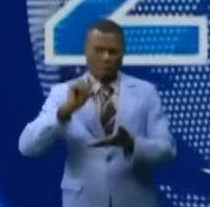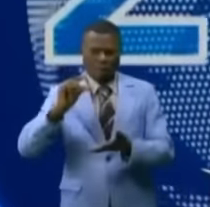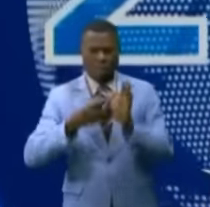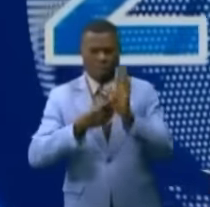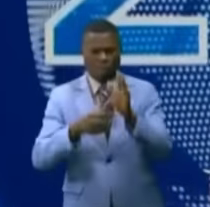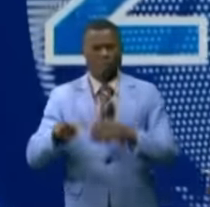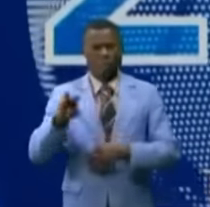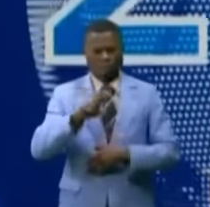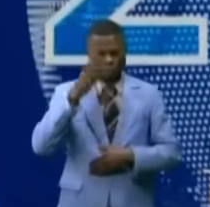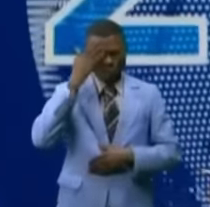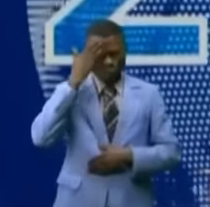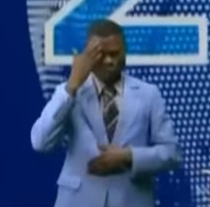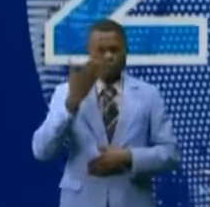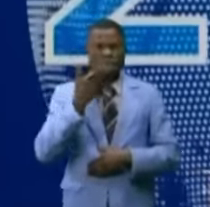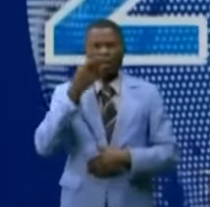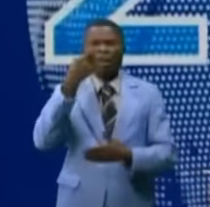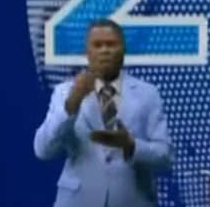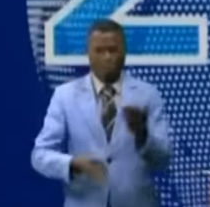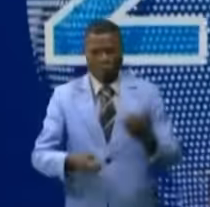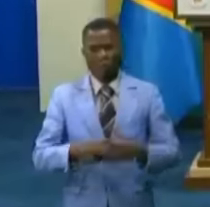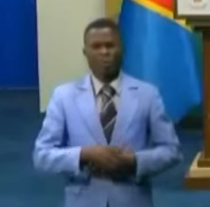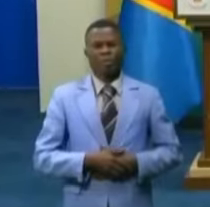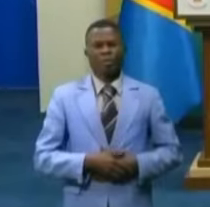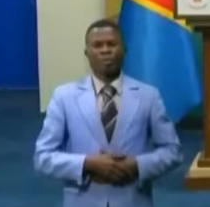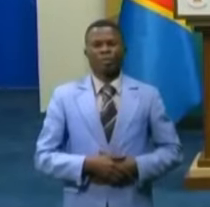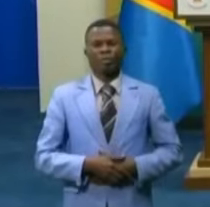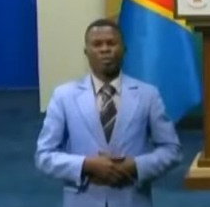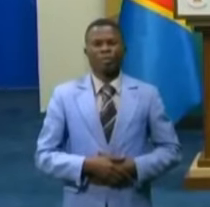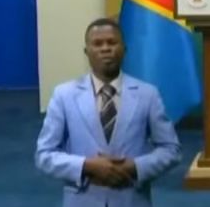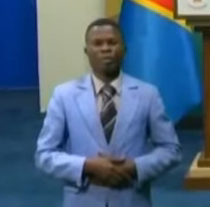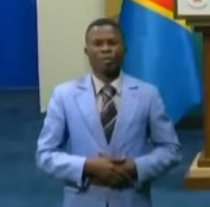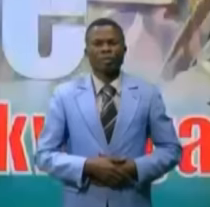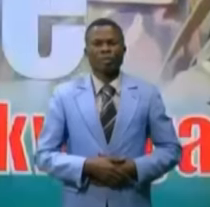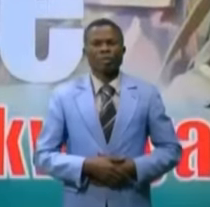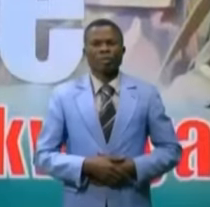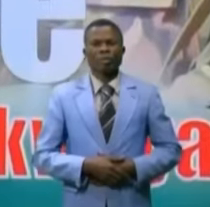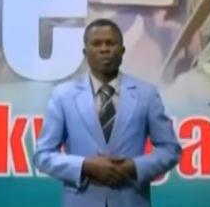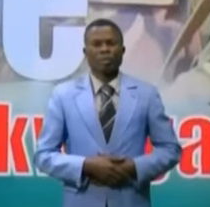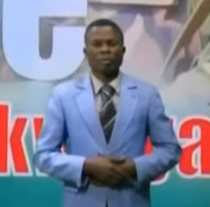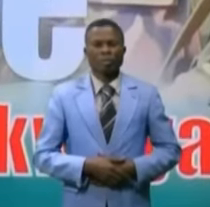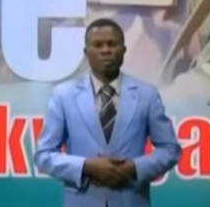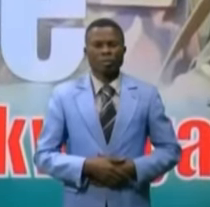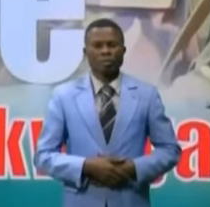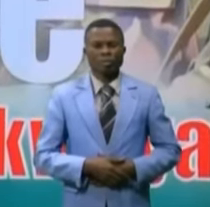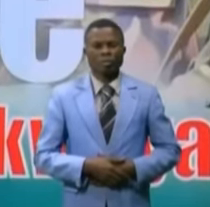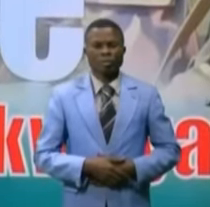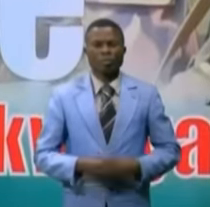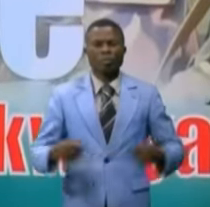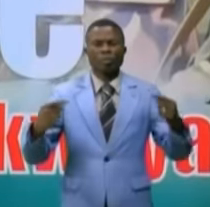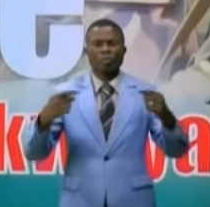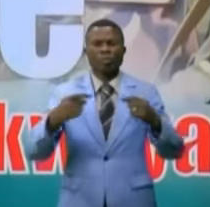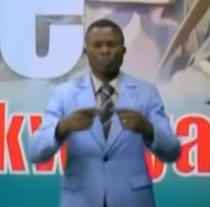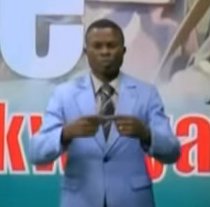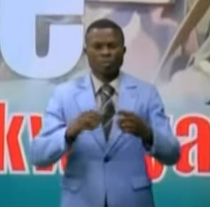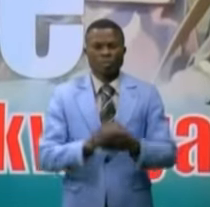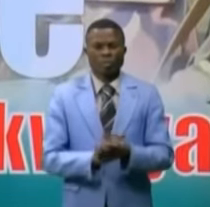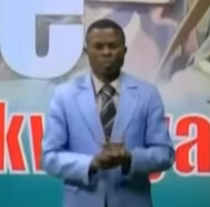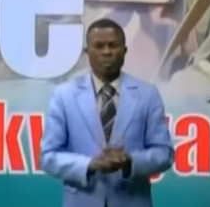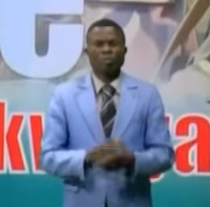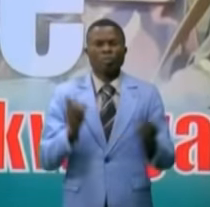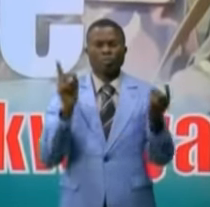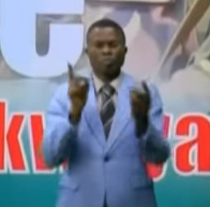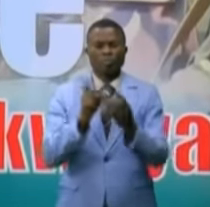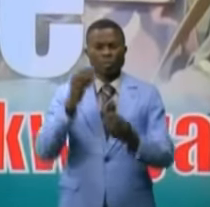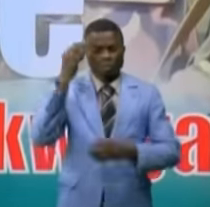par Gaëtan Magalano. Aujourd'hui, c'est un peu le match retour avec le ministre